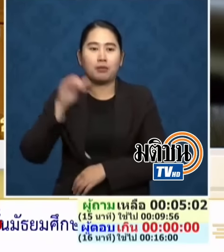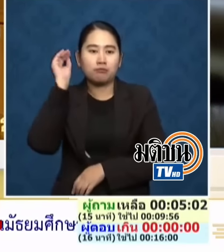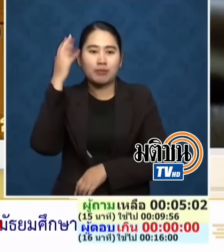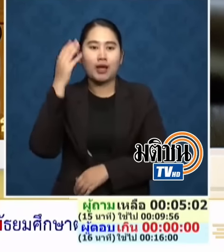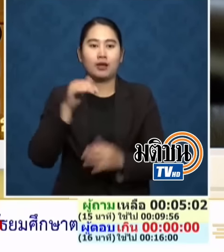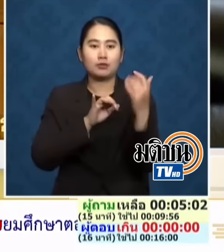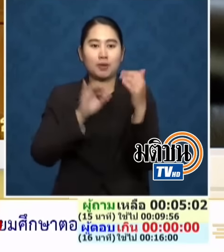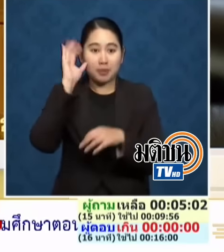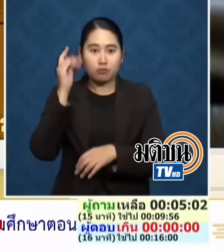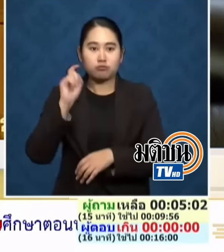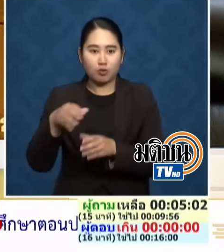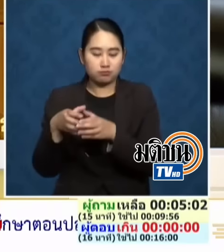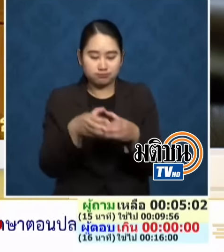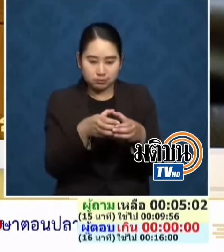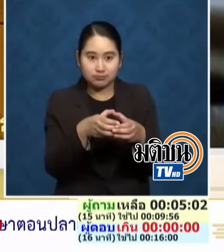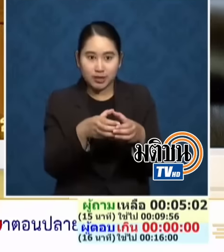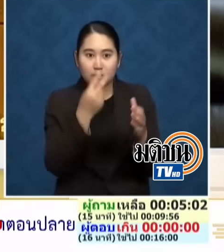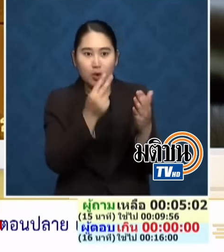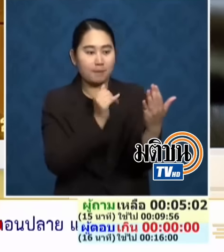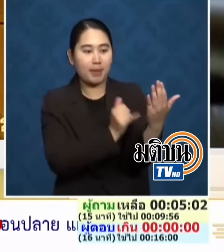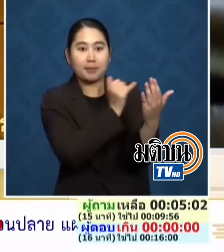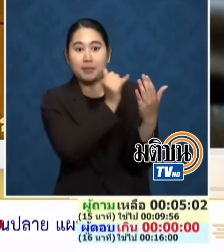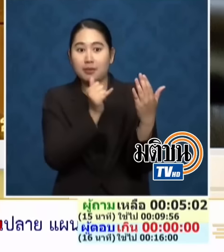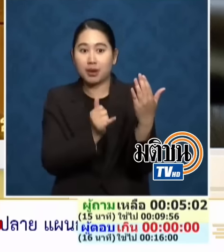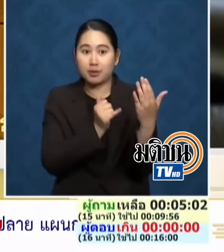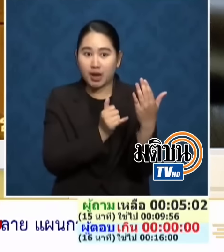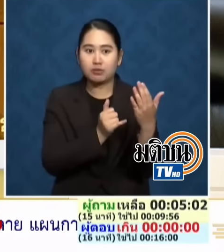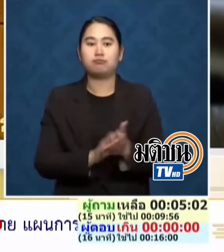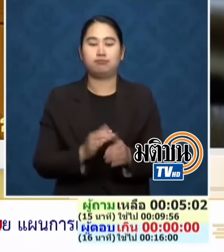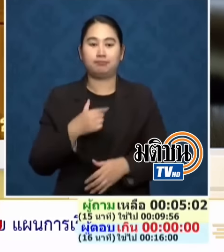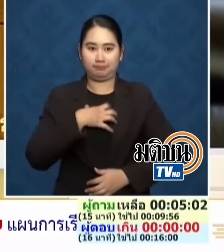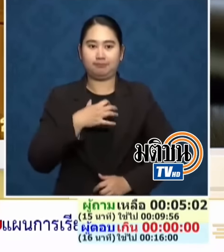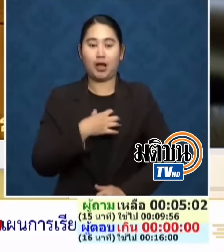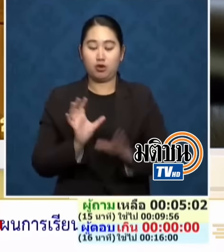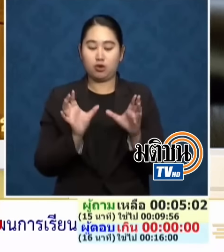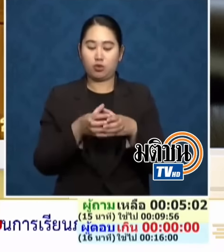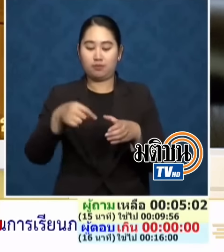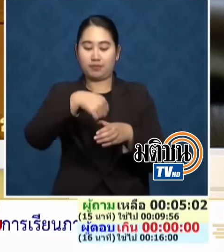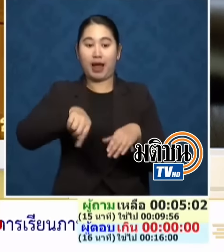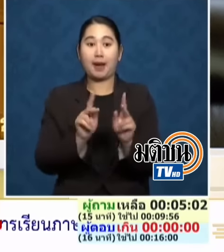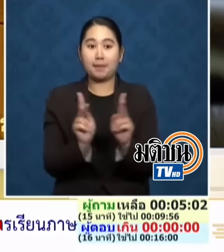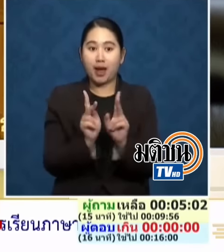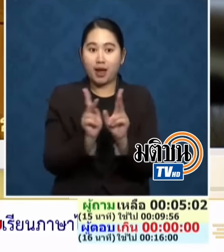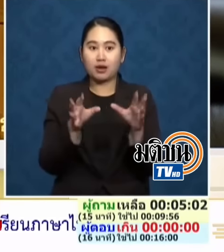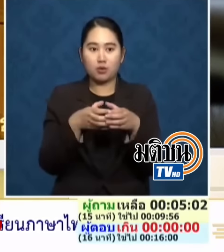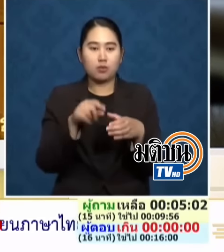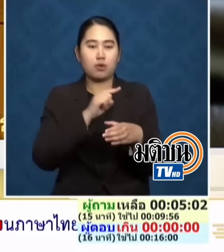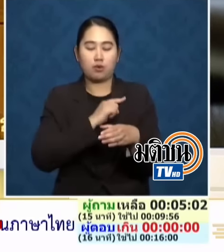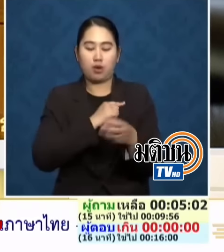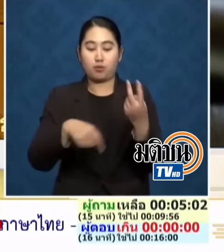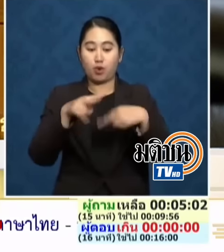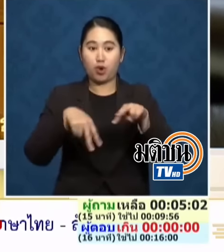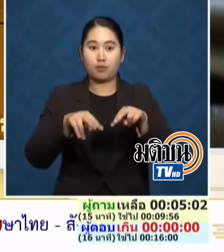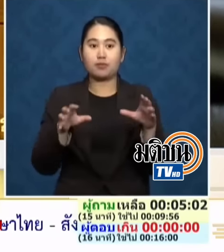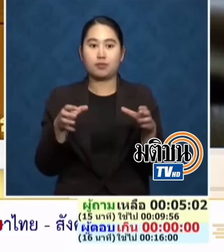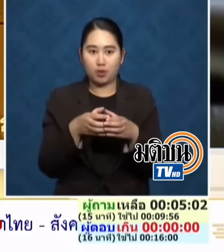์ เราตลงภาคสายนามผมถงจะตั้งคณะตัสอบทั้งหมดนะครับจำนวน